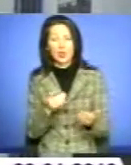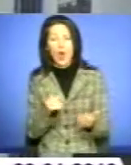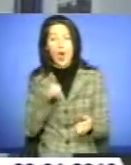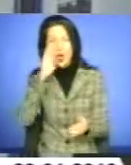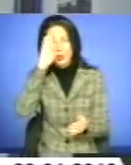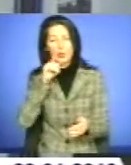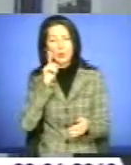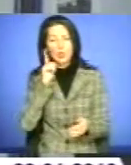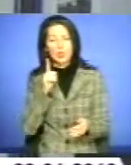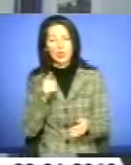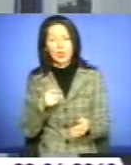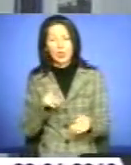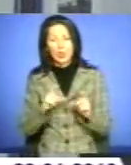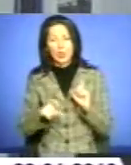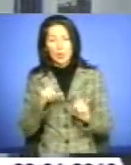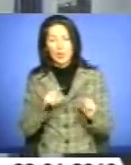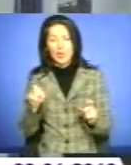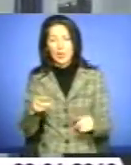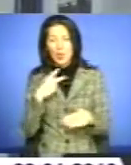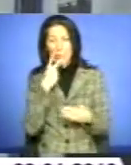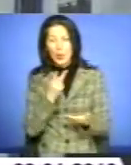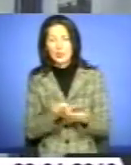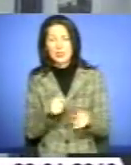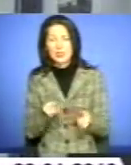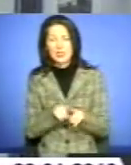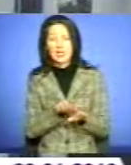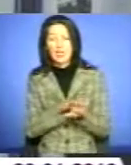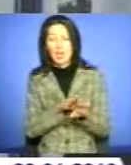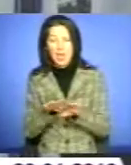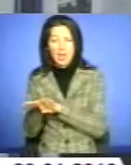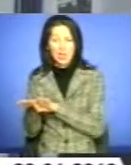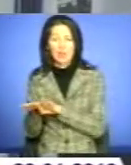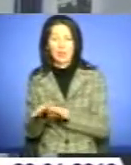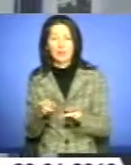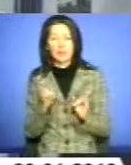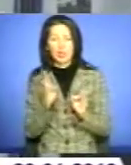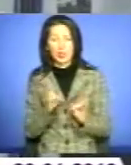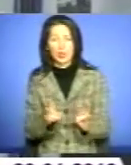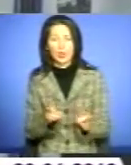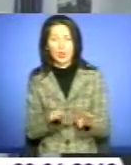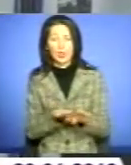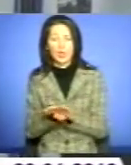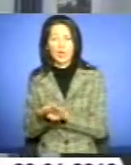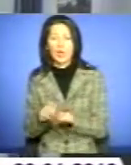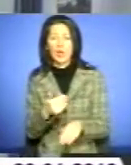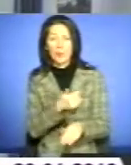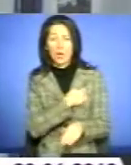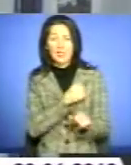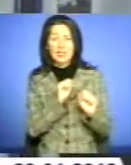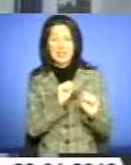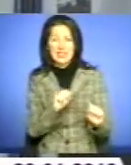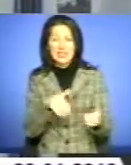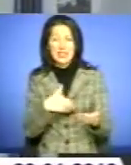гімназисти виказали такий рівень жертовності, рівень прагнення захистити